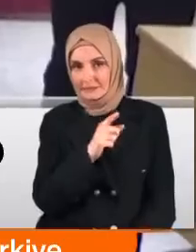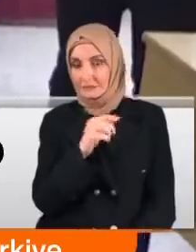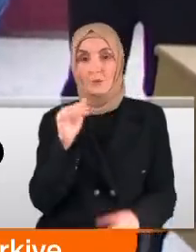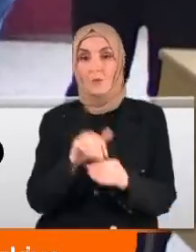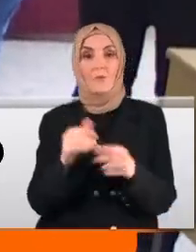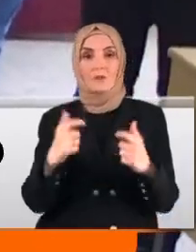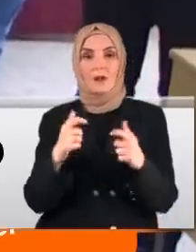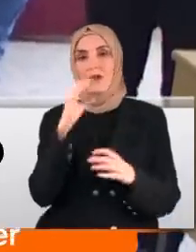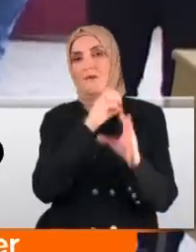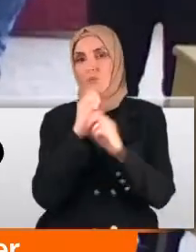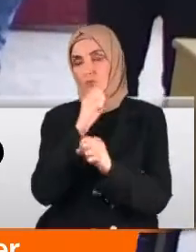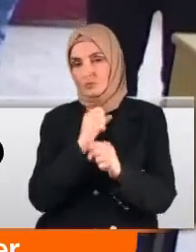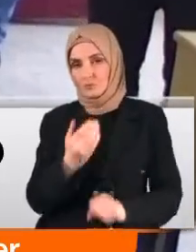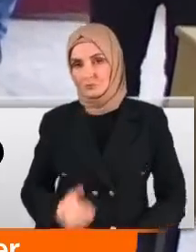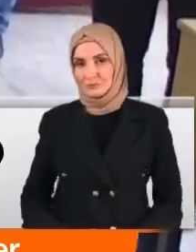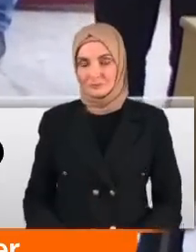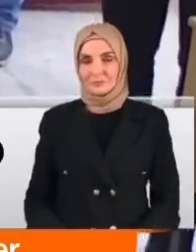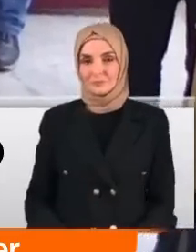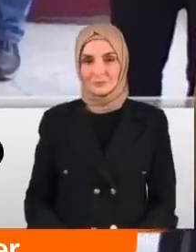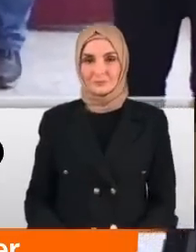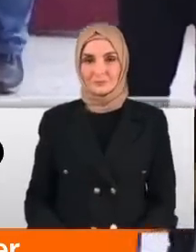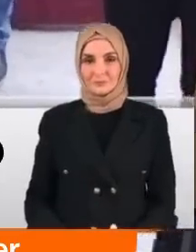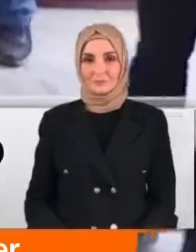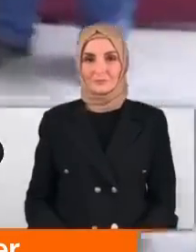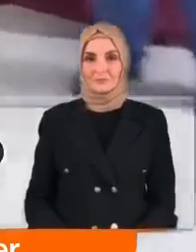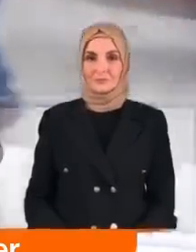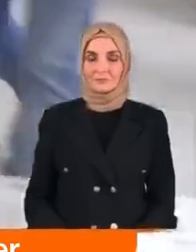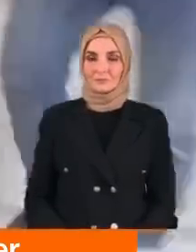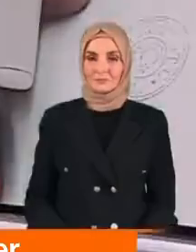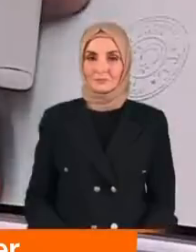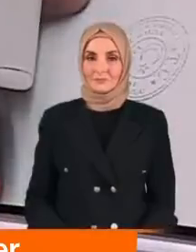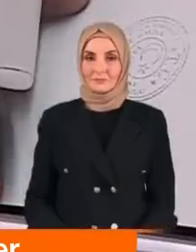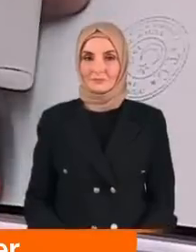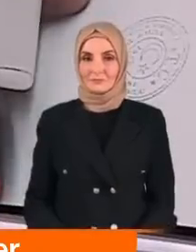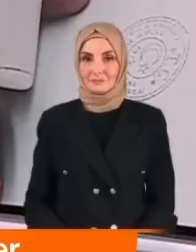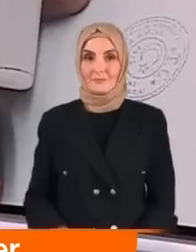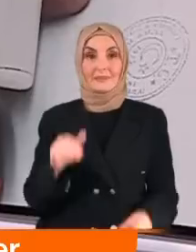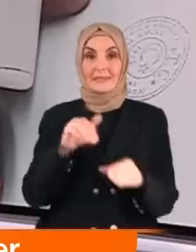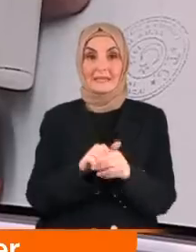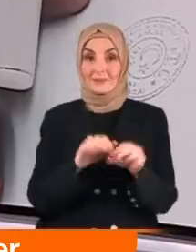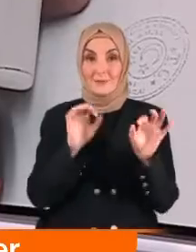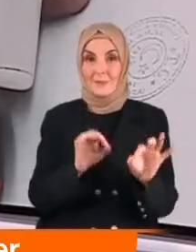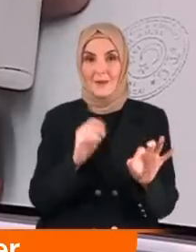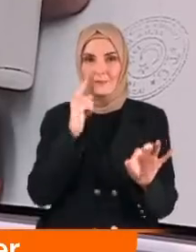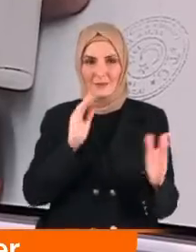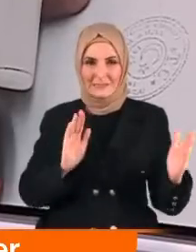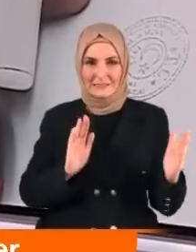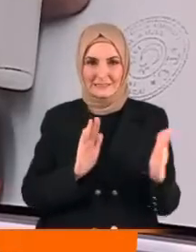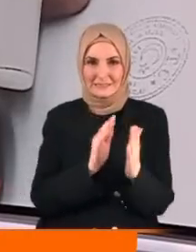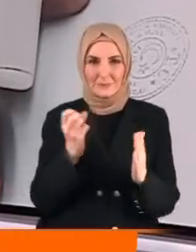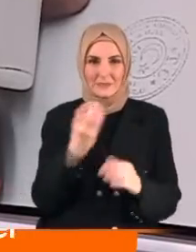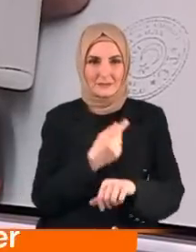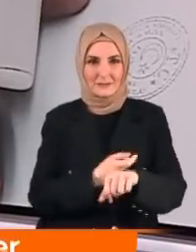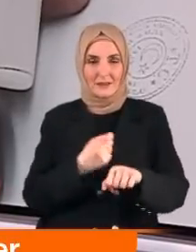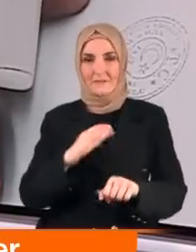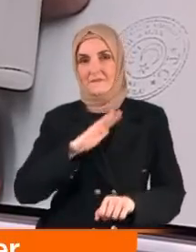Afyonkarahisar'da kullanacak. Hayırlı olsun inşallah. Seçimin başlamasına artık saatler var.